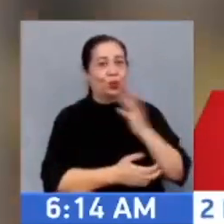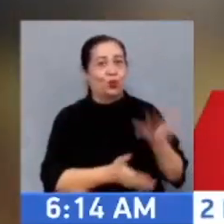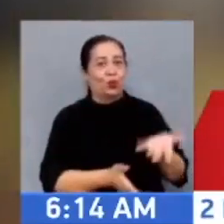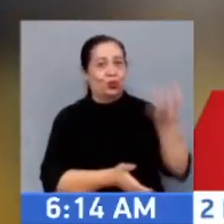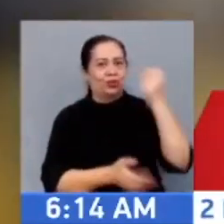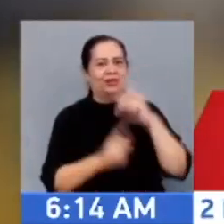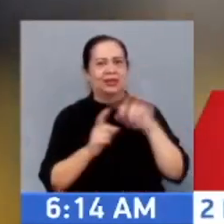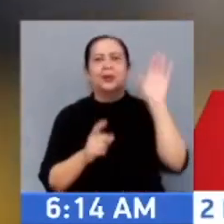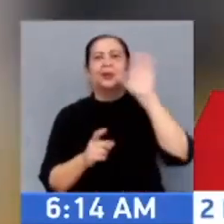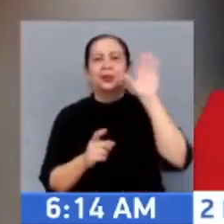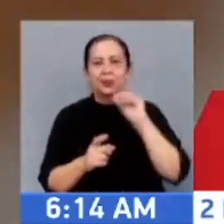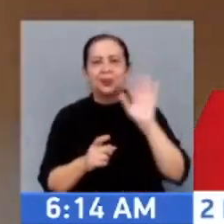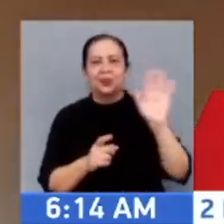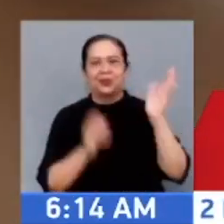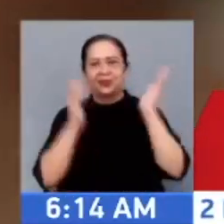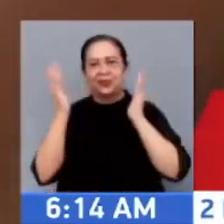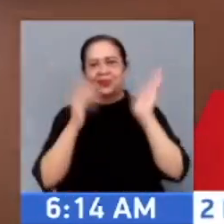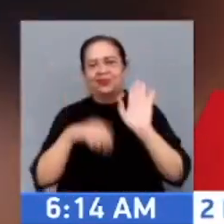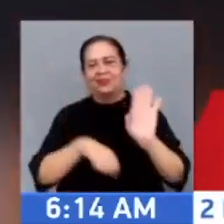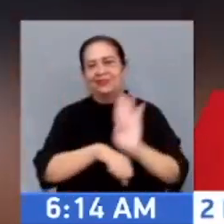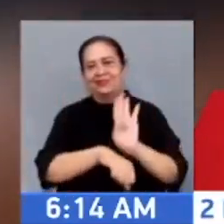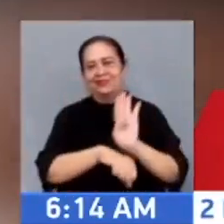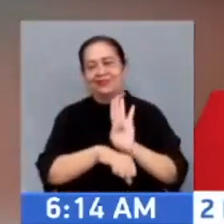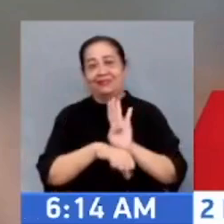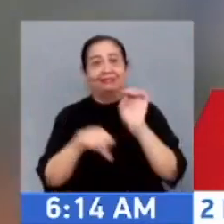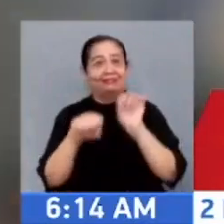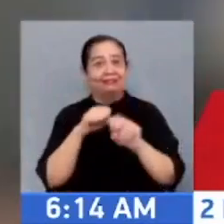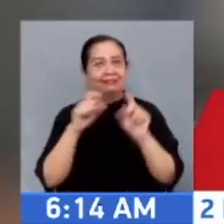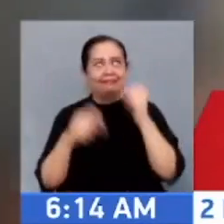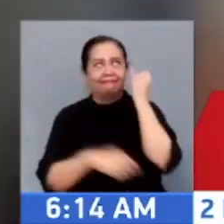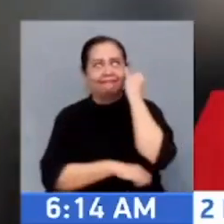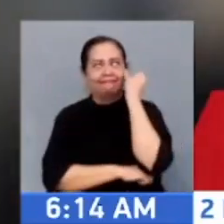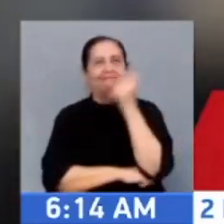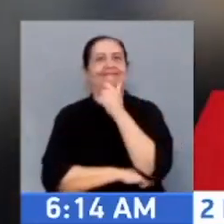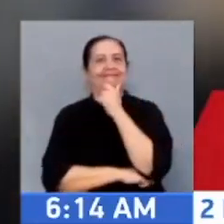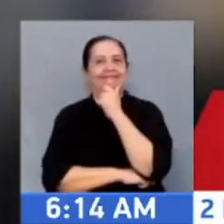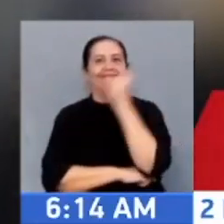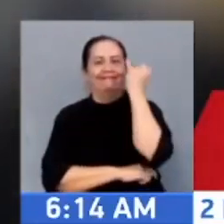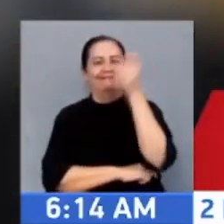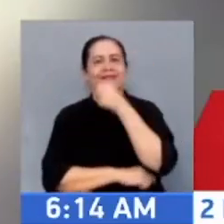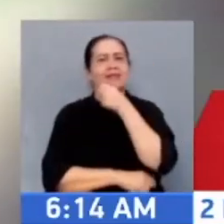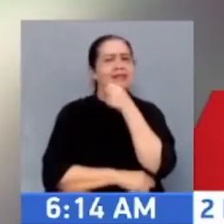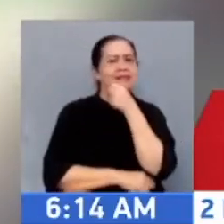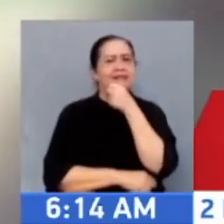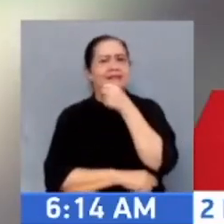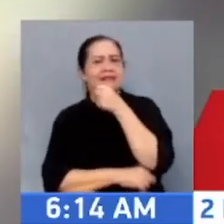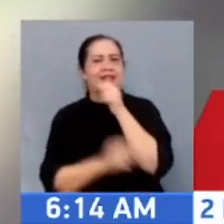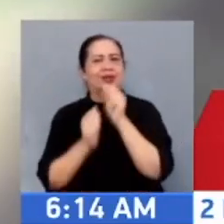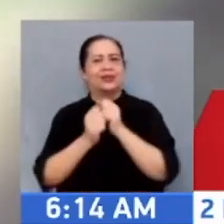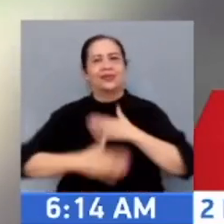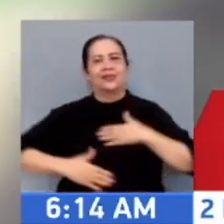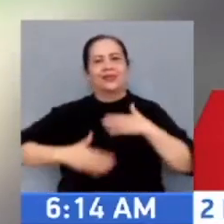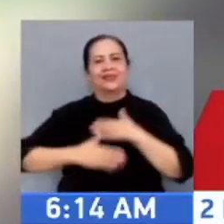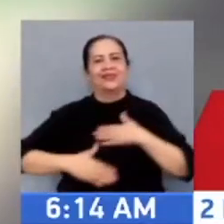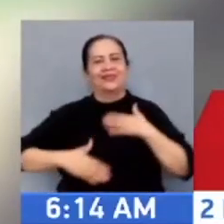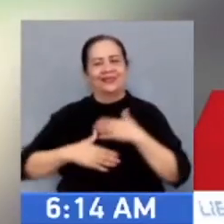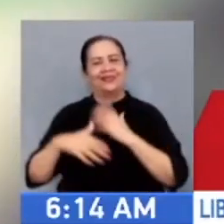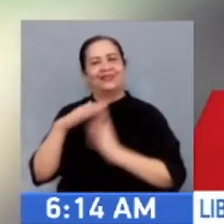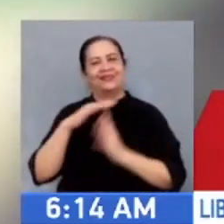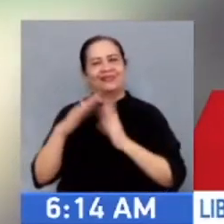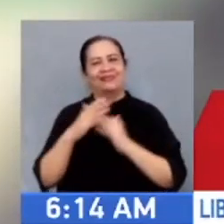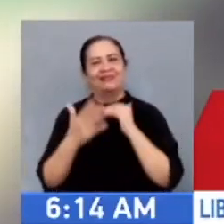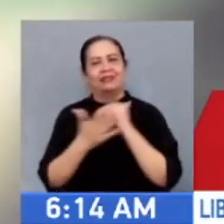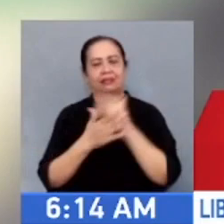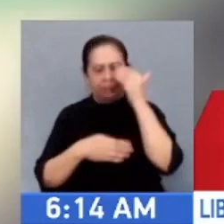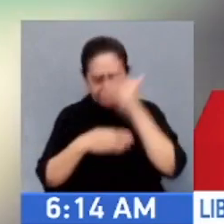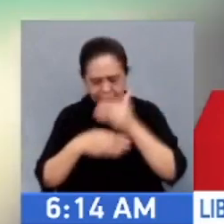ang kanilang negosyo. Kaya naman naisipan nilang maglagay ng videoke na may enjoy ng mga customer at iwas antok na rin.